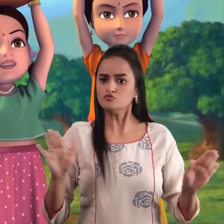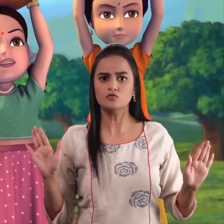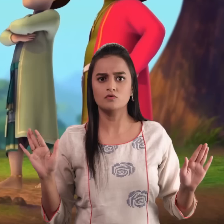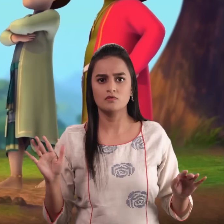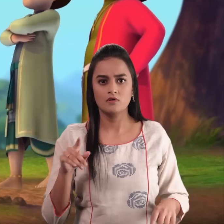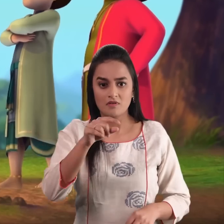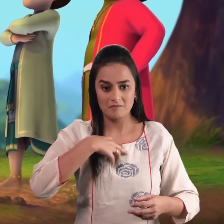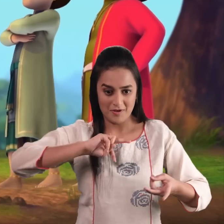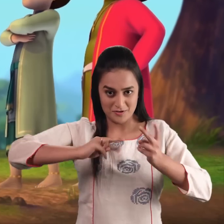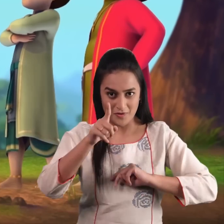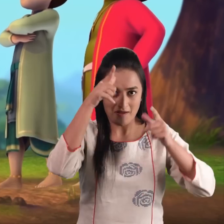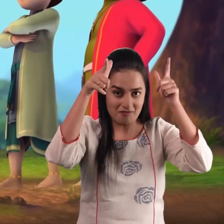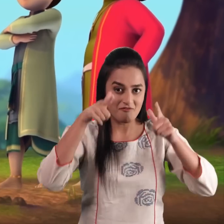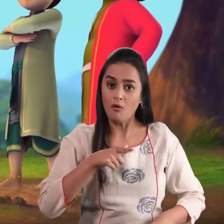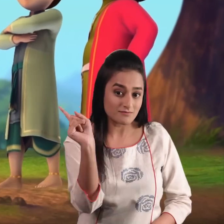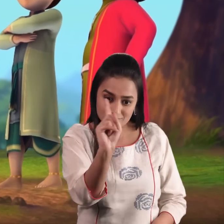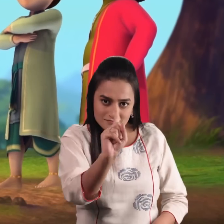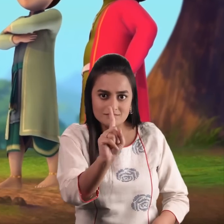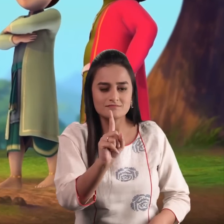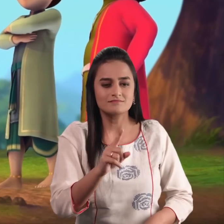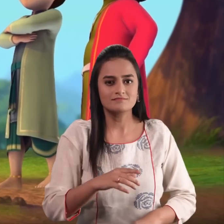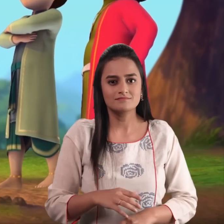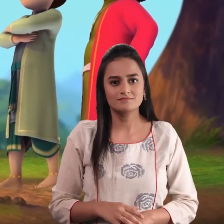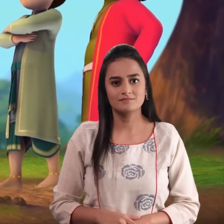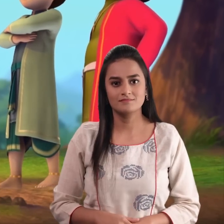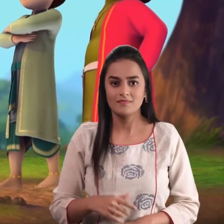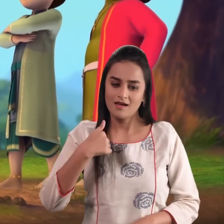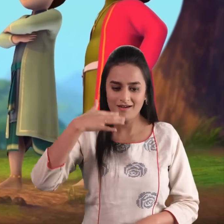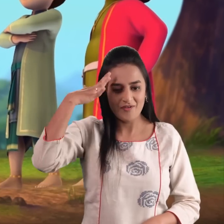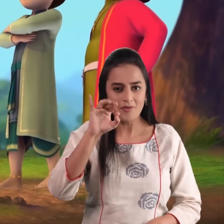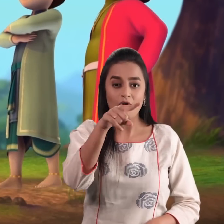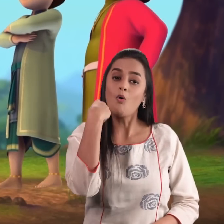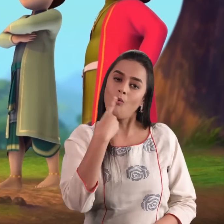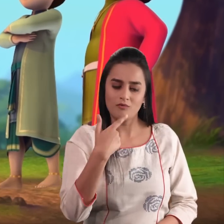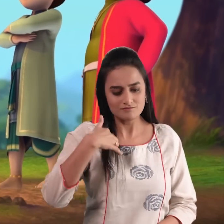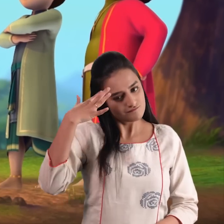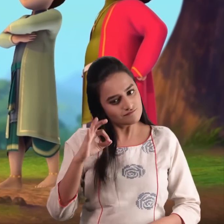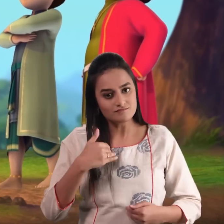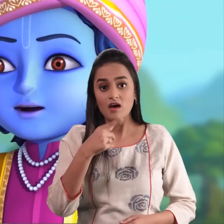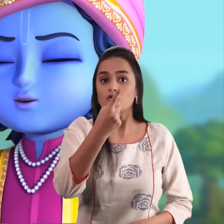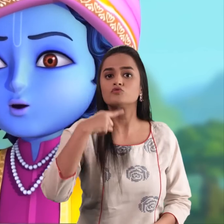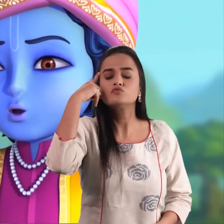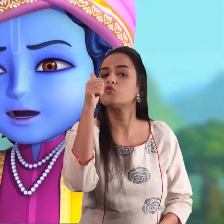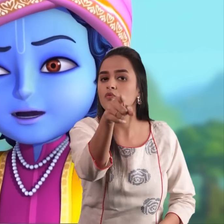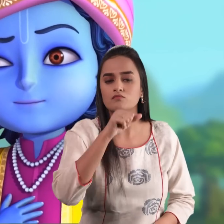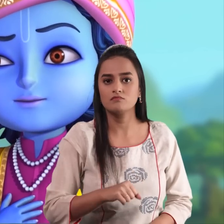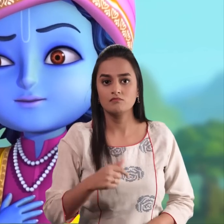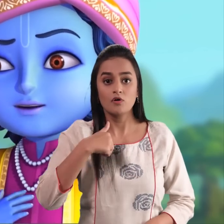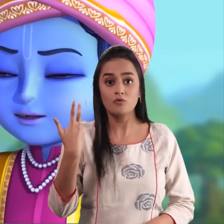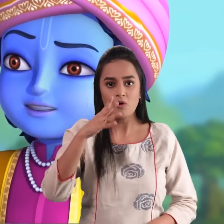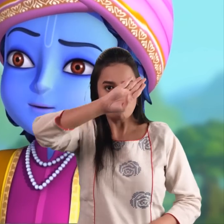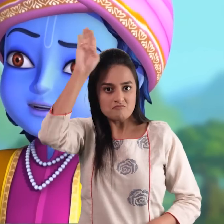नहीं देंगे। तुम भेष बदलकर हमें मूर्ख बनाने का प्रयास ना करो। हमें पता है तुम कौन हो। तुम हमें नहीं